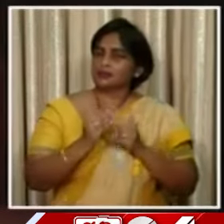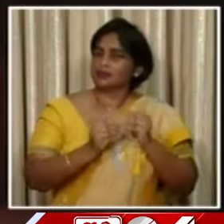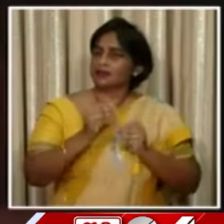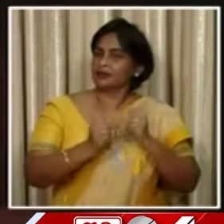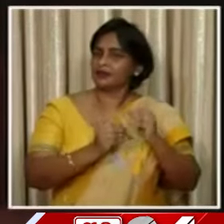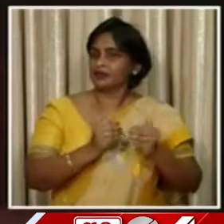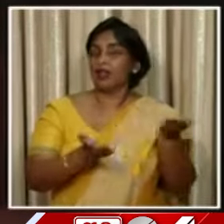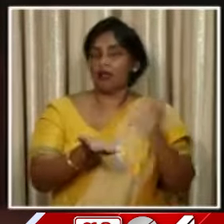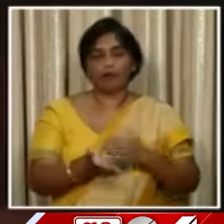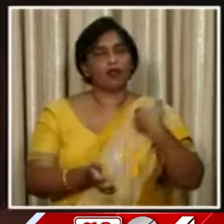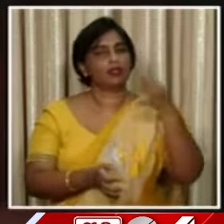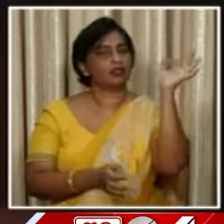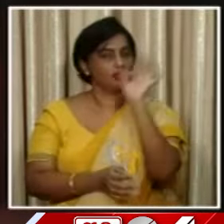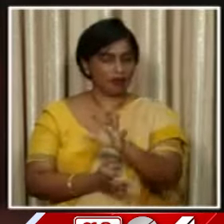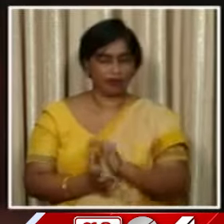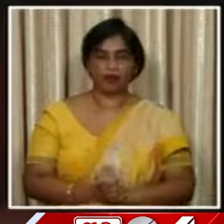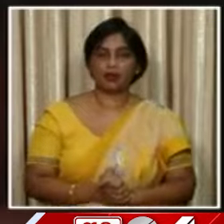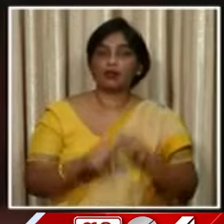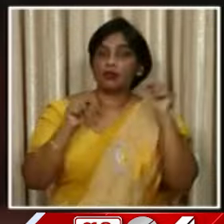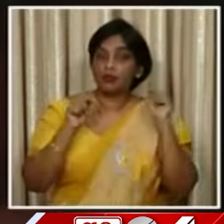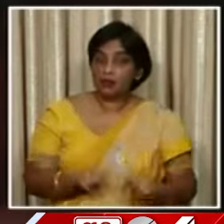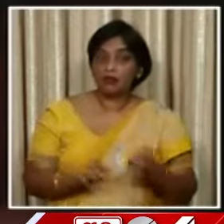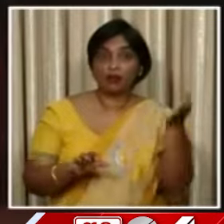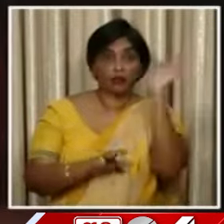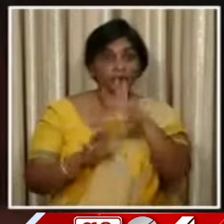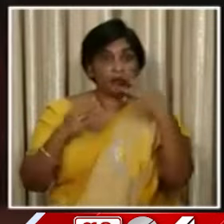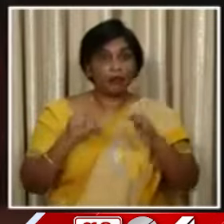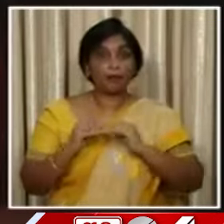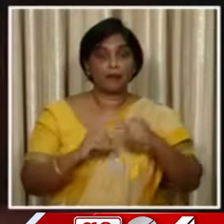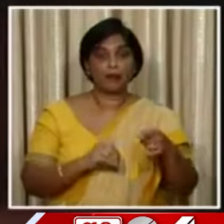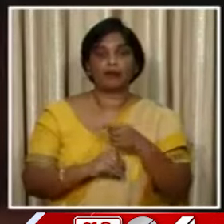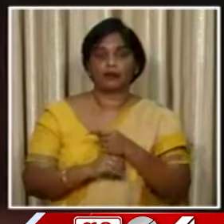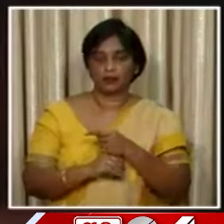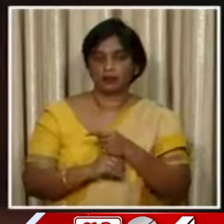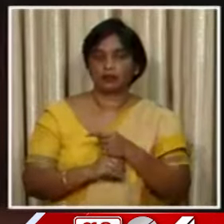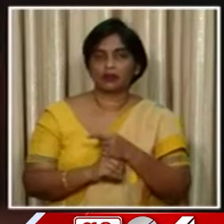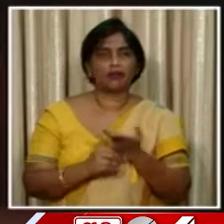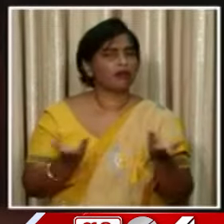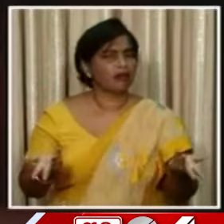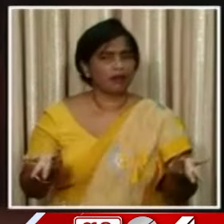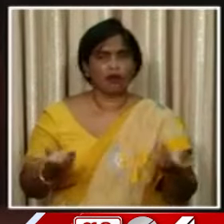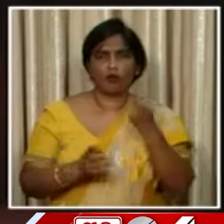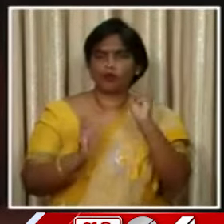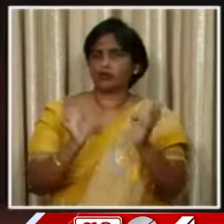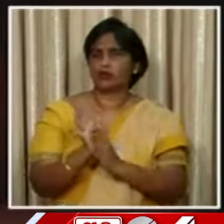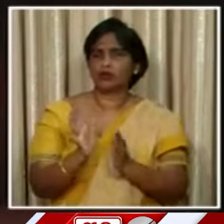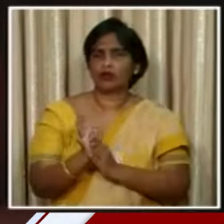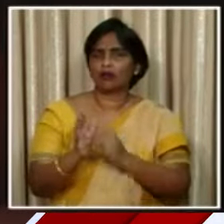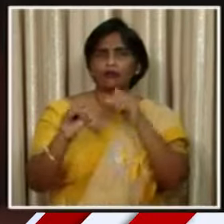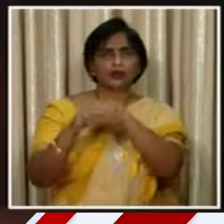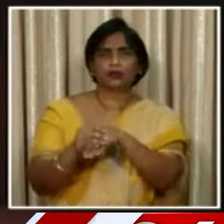තටමල ඊට පස්සේ පත් කරා. දැන් එතුමාට ඒක පත් කරයින් පස්සේ මොකද්ද මුදල්කාරක සභාව